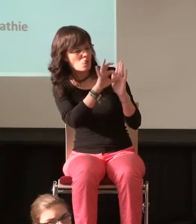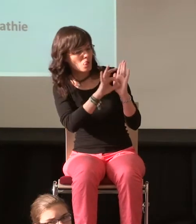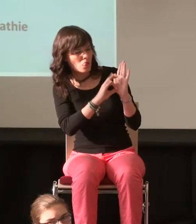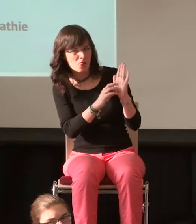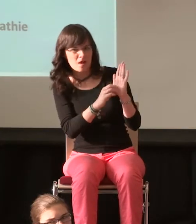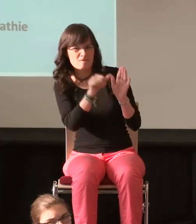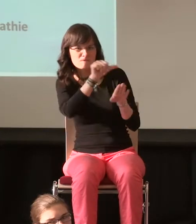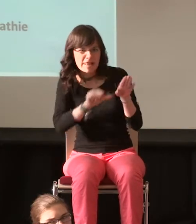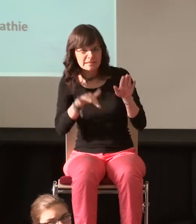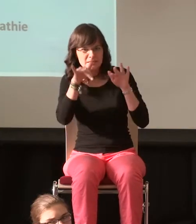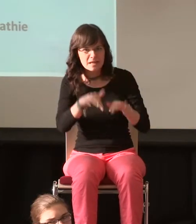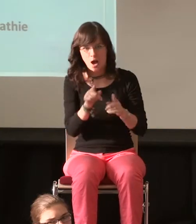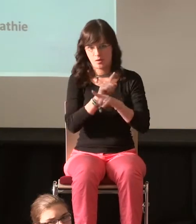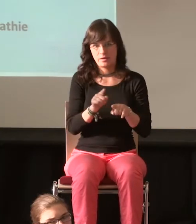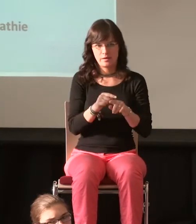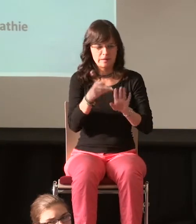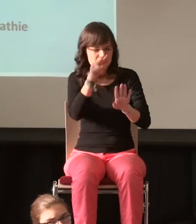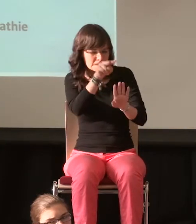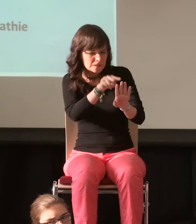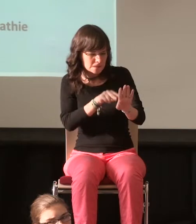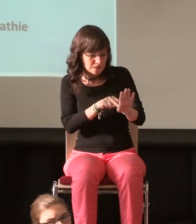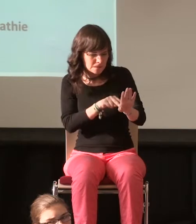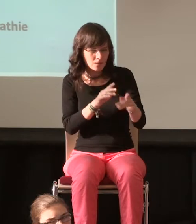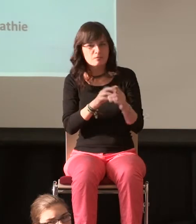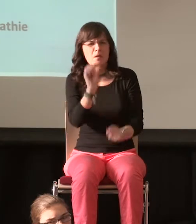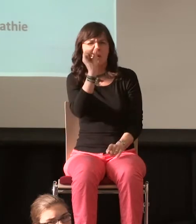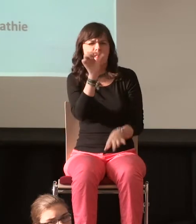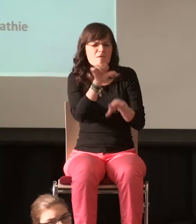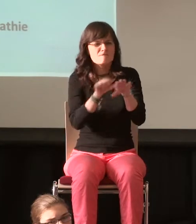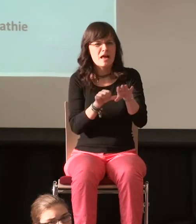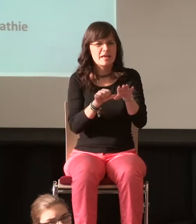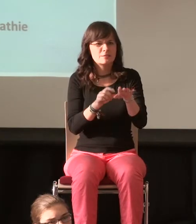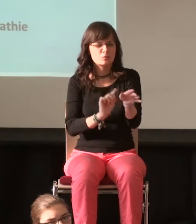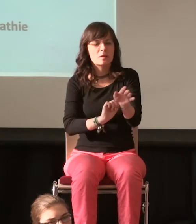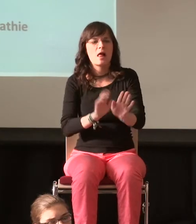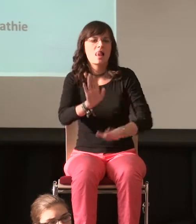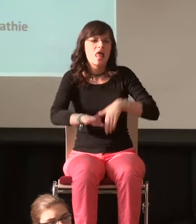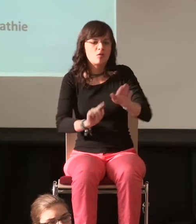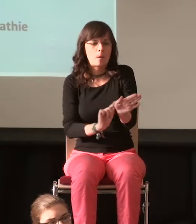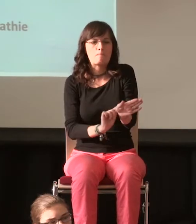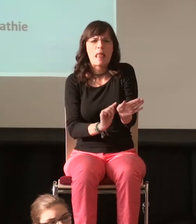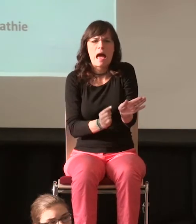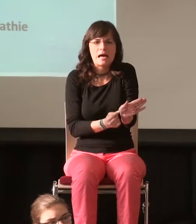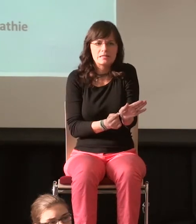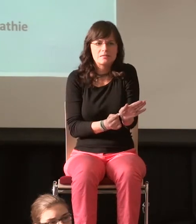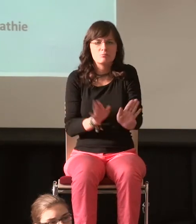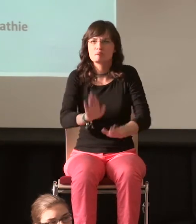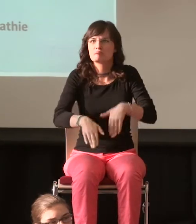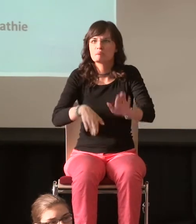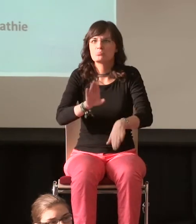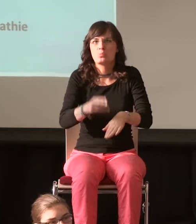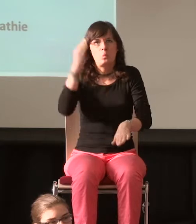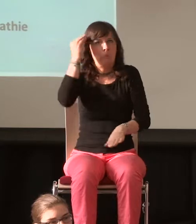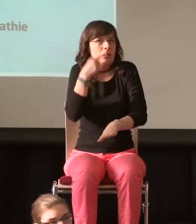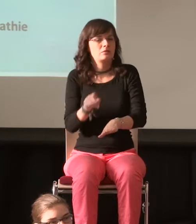ja, weil Sie merken kleinste Verletzungen nicht, wenn Sie sich zum Beispiel eine Blase laufen unter den Fußsohlen,